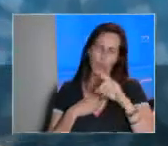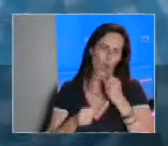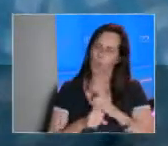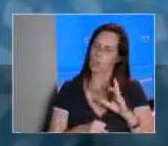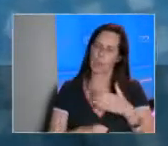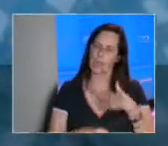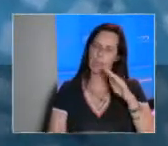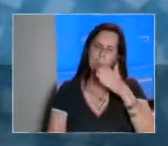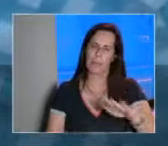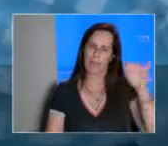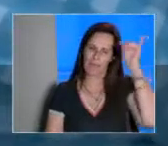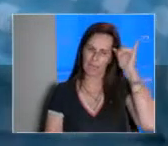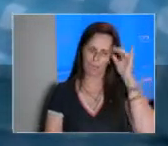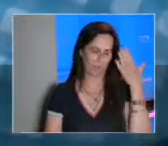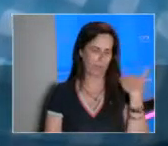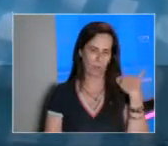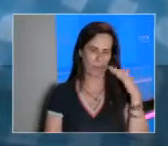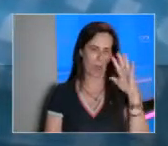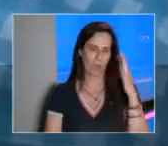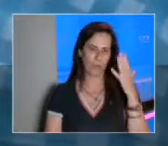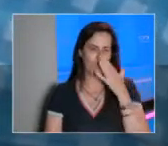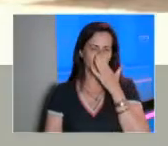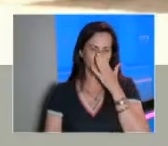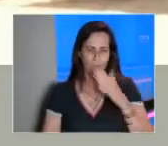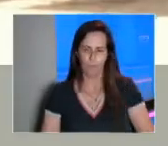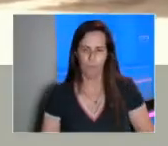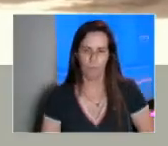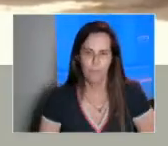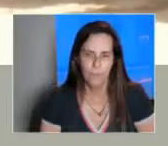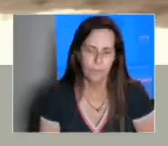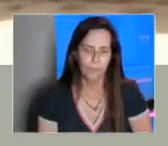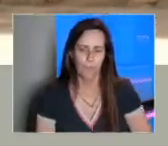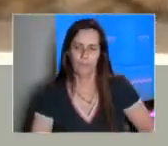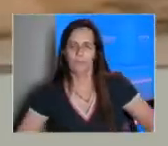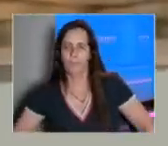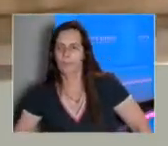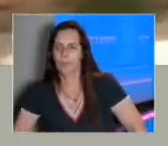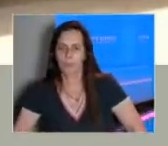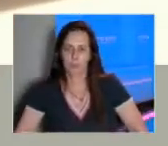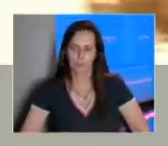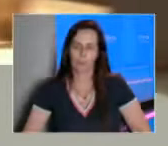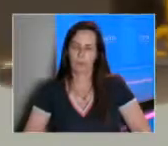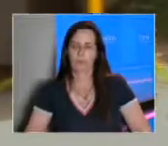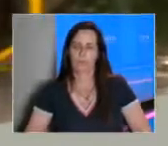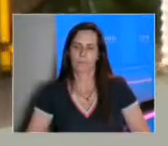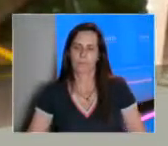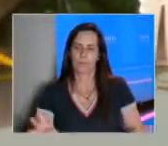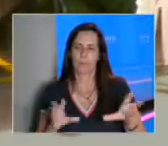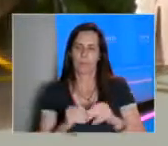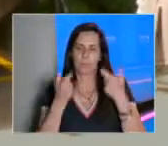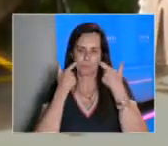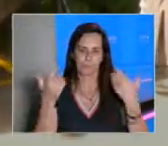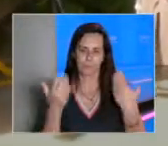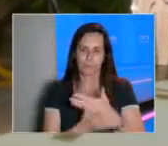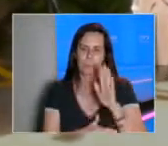הייתי בבקעת הירדן ביום חמישי, חצי יום שלם, עם השומר החדש,